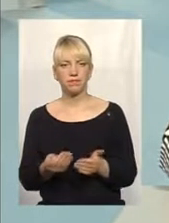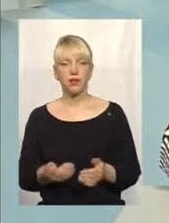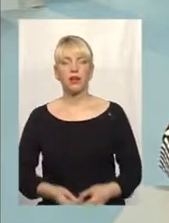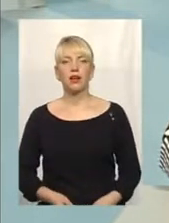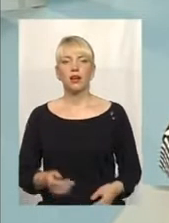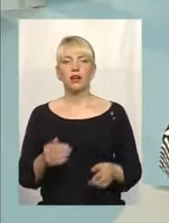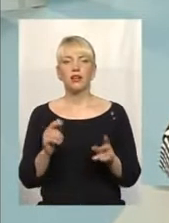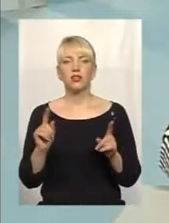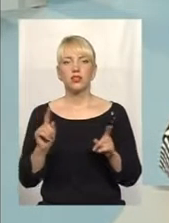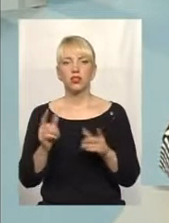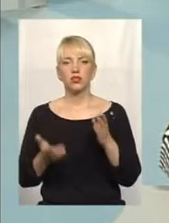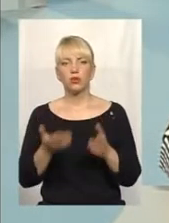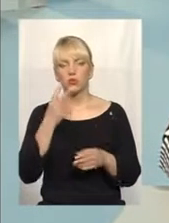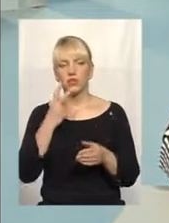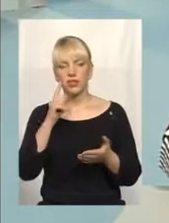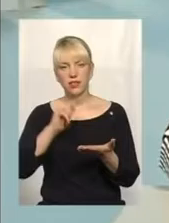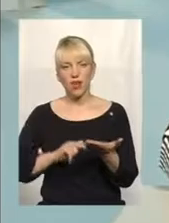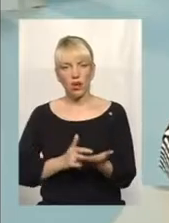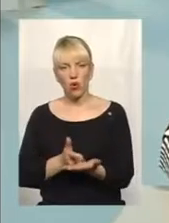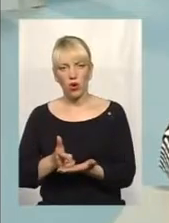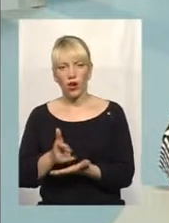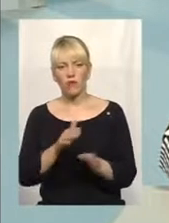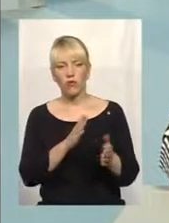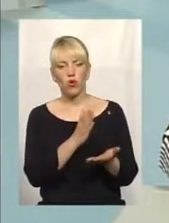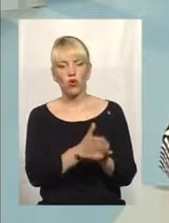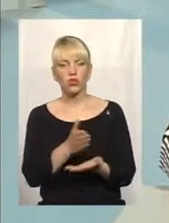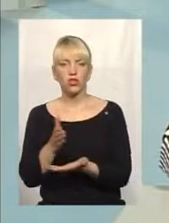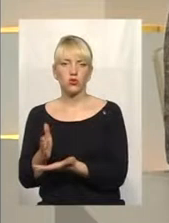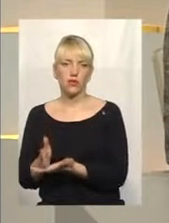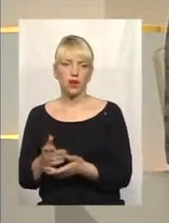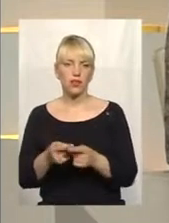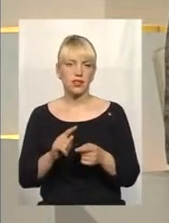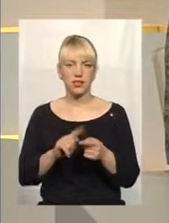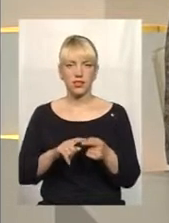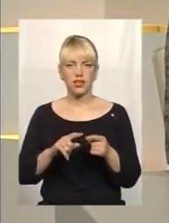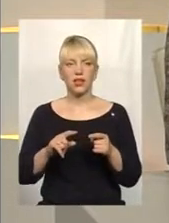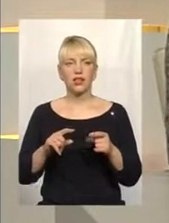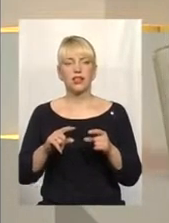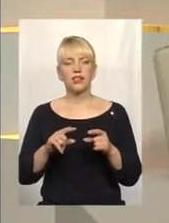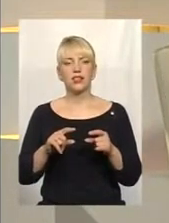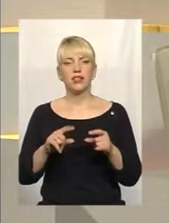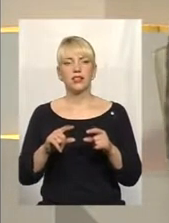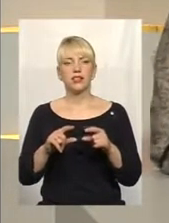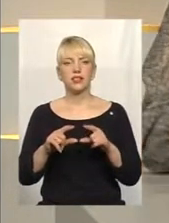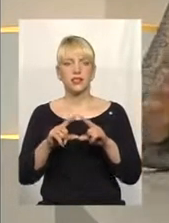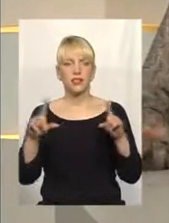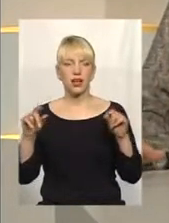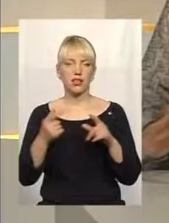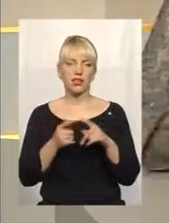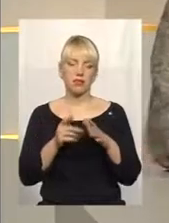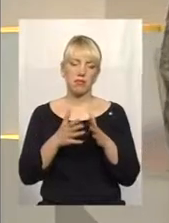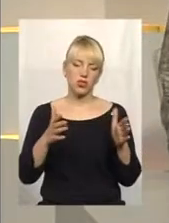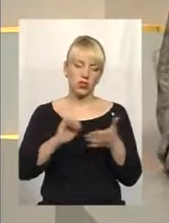якщо поглянути знову ж на географію розташування закладів, це більше там Кам'янець-Подільський район, чи